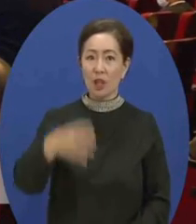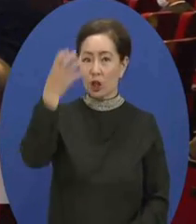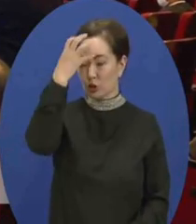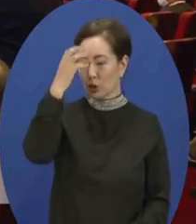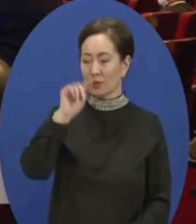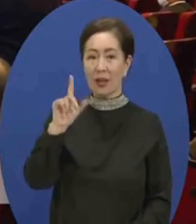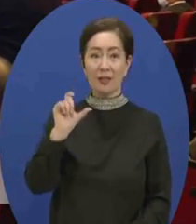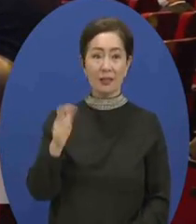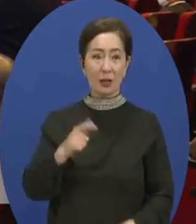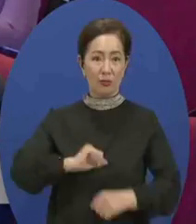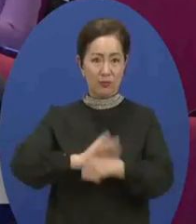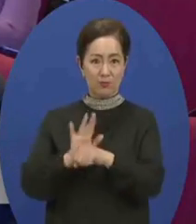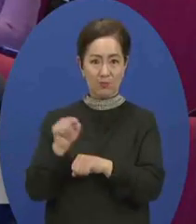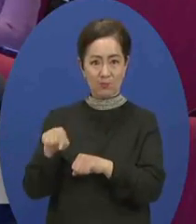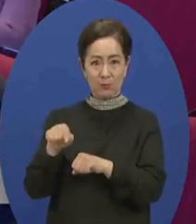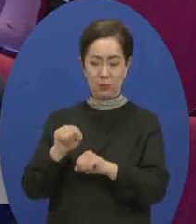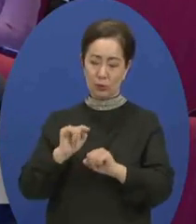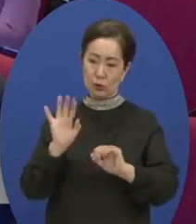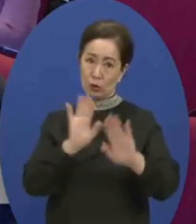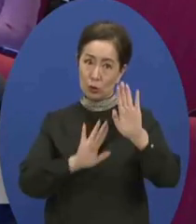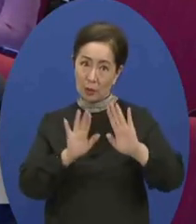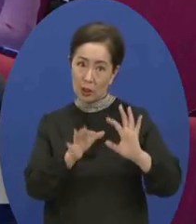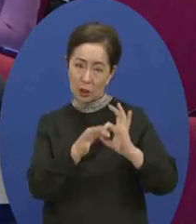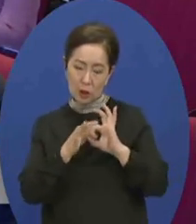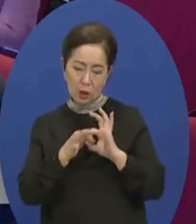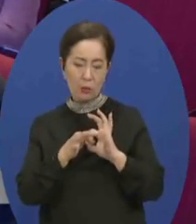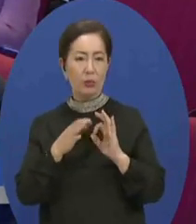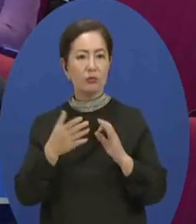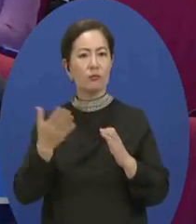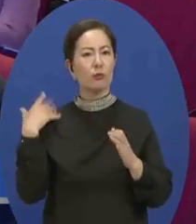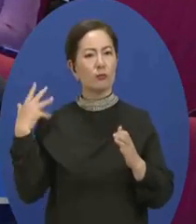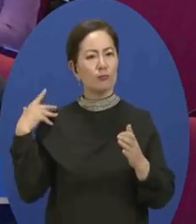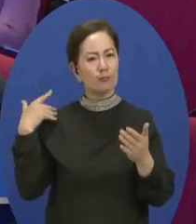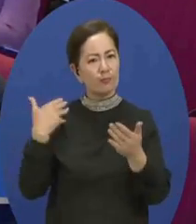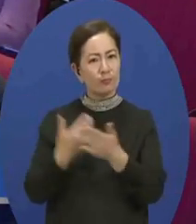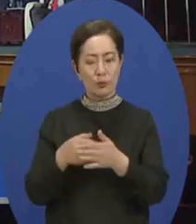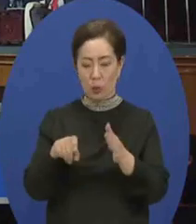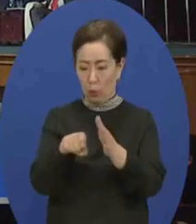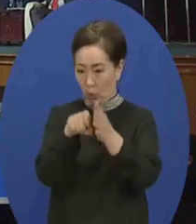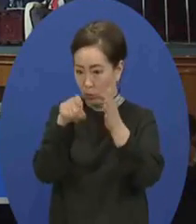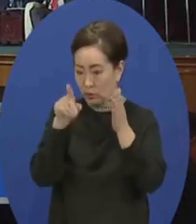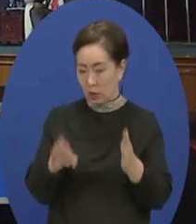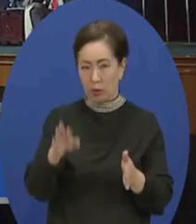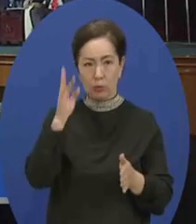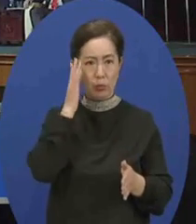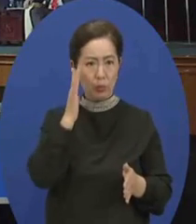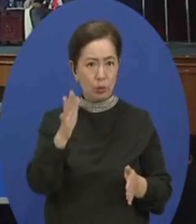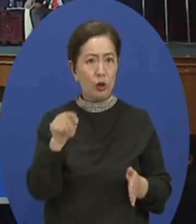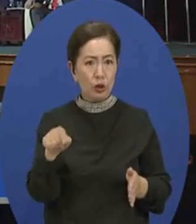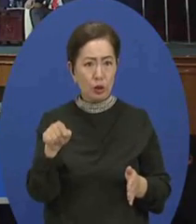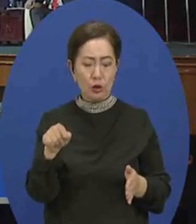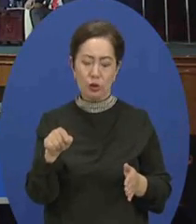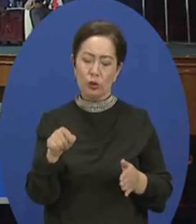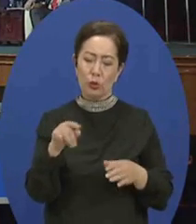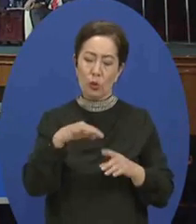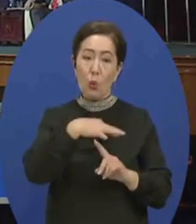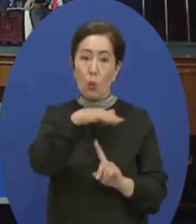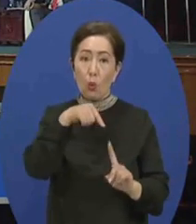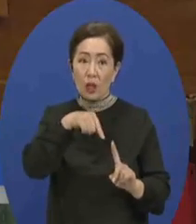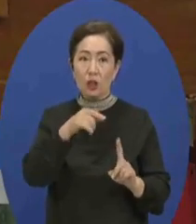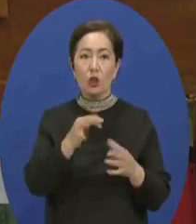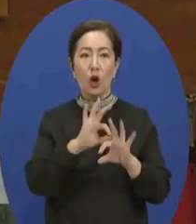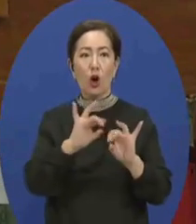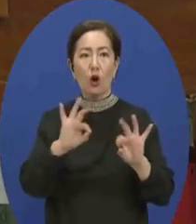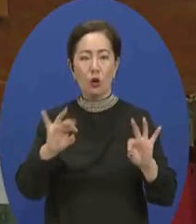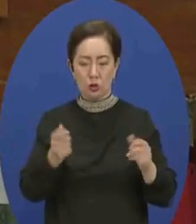Төр засаг цар тахлын нөхцөл байдалтай холбогдуулан өнгөрсөн хугацаанд бодлогын хүрээний олон талын зохицуултыг хийсэн. Гэхдээ